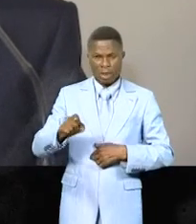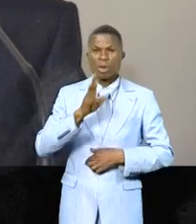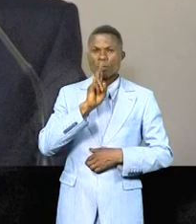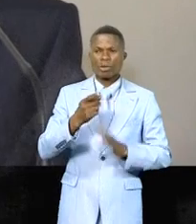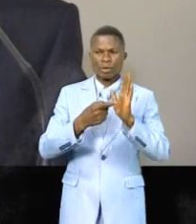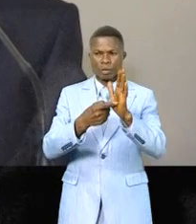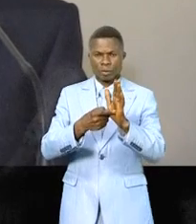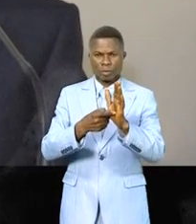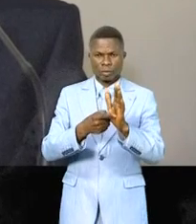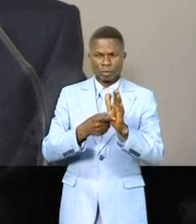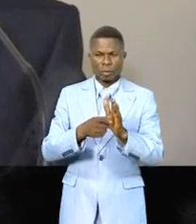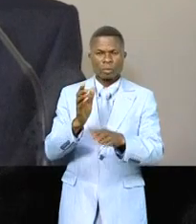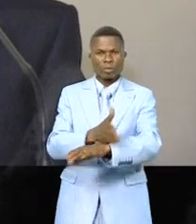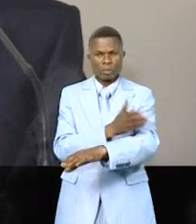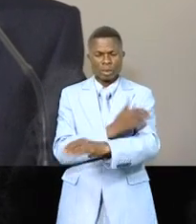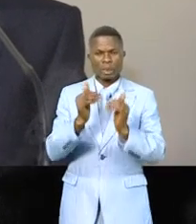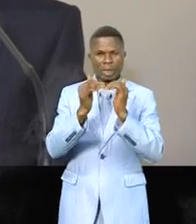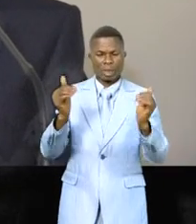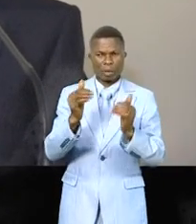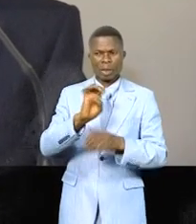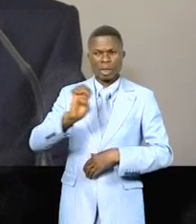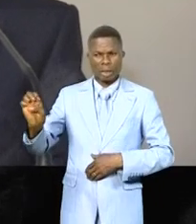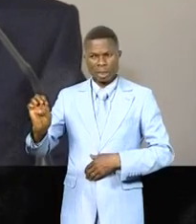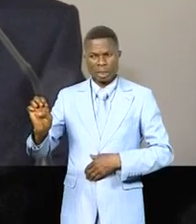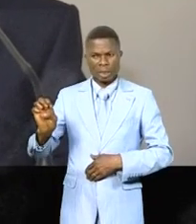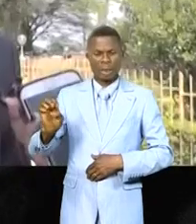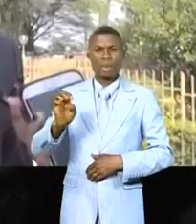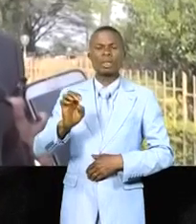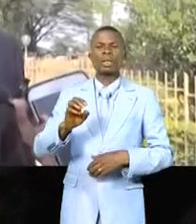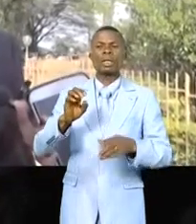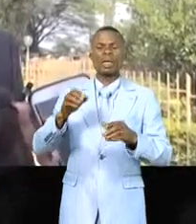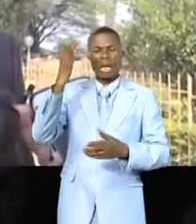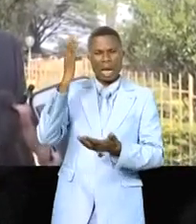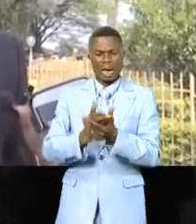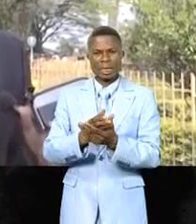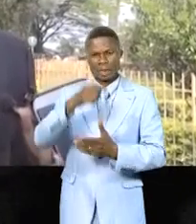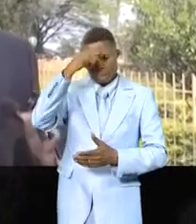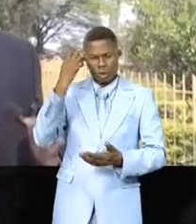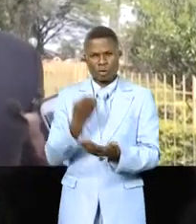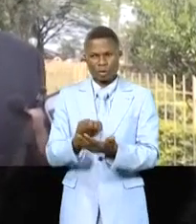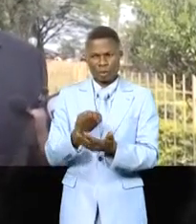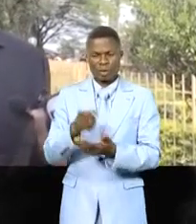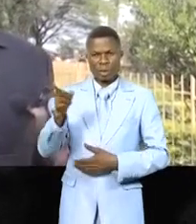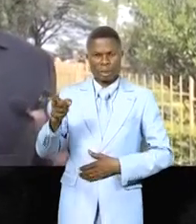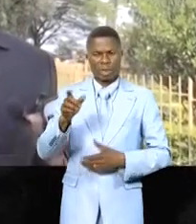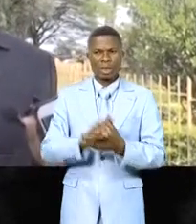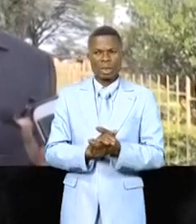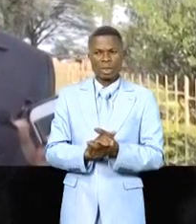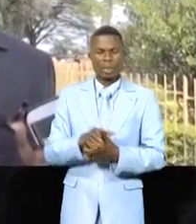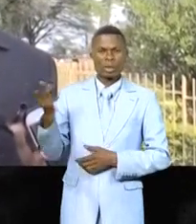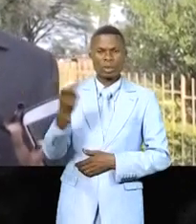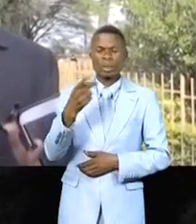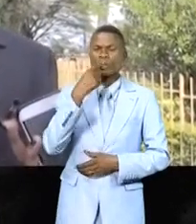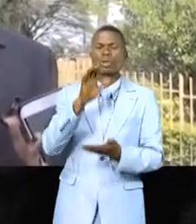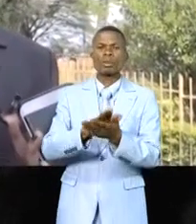la consolidation progressive de la sécurité, de la paix et de la reprise économique. Le coordonnateur provincial du SIAP DDRC a pour sa part remercié